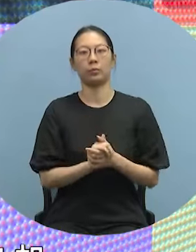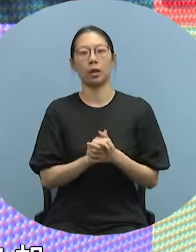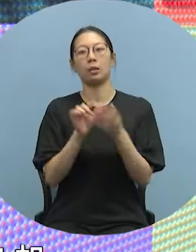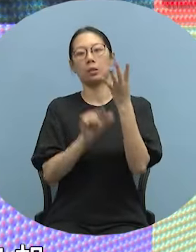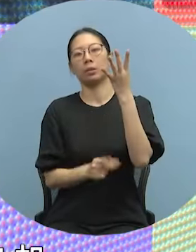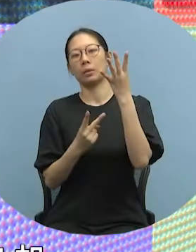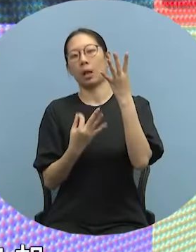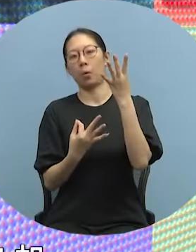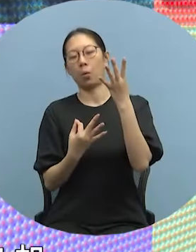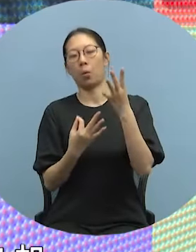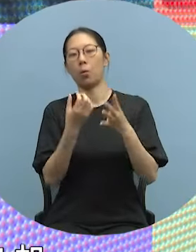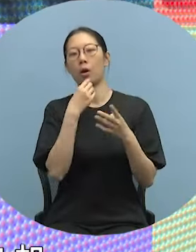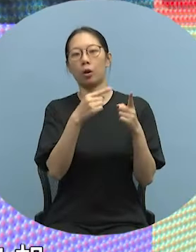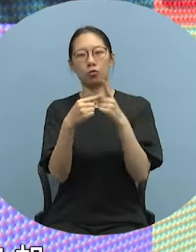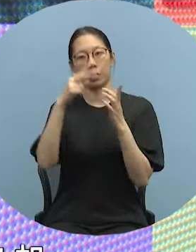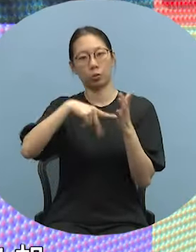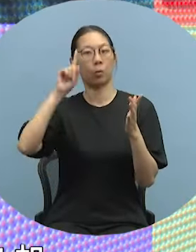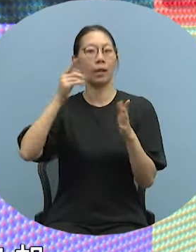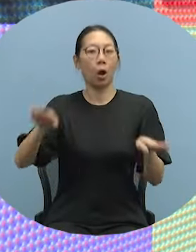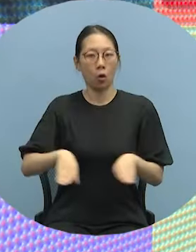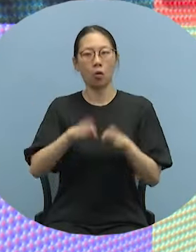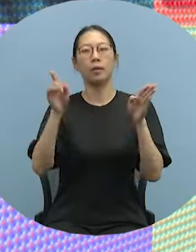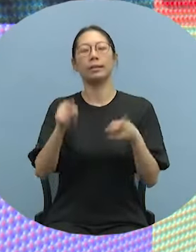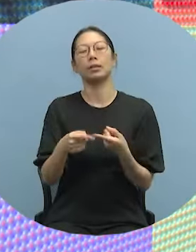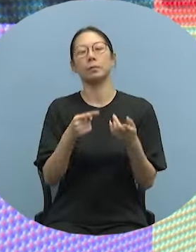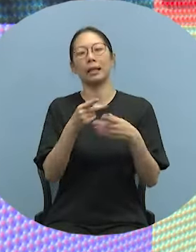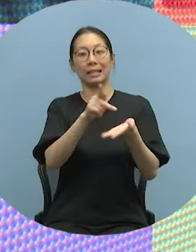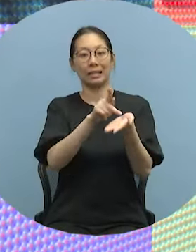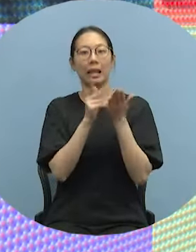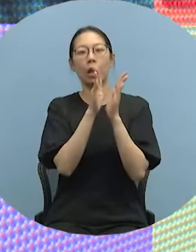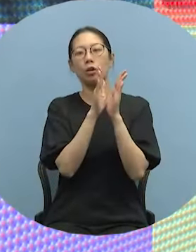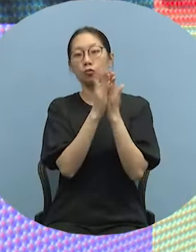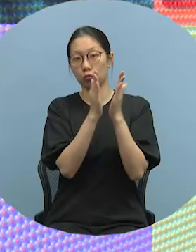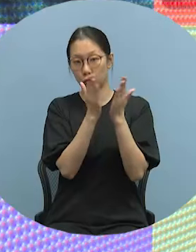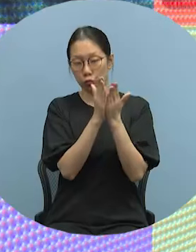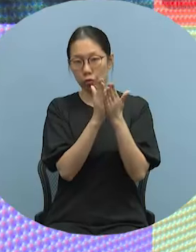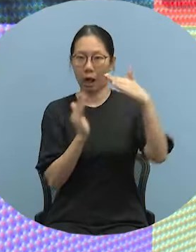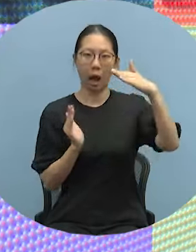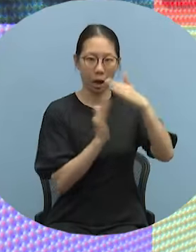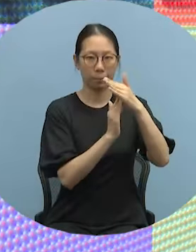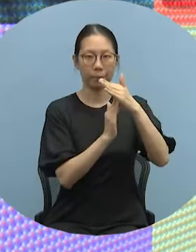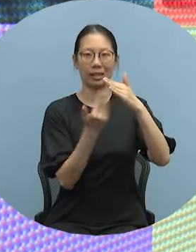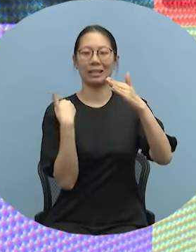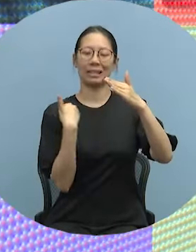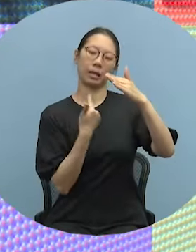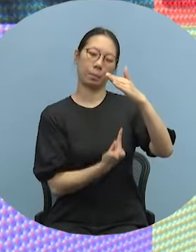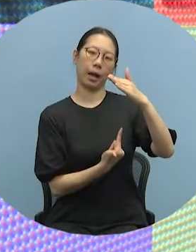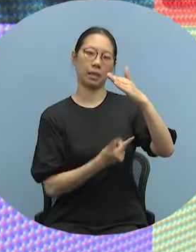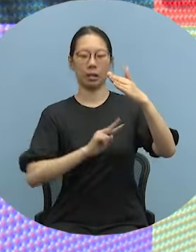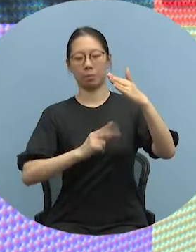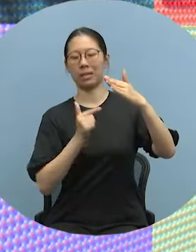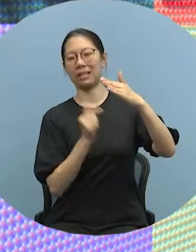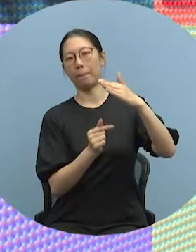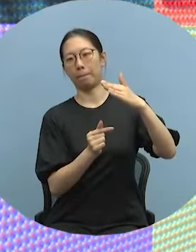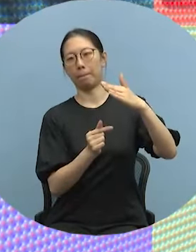喺4月23日香港全民閱讀日起咧，將讀者外借嘅圖書嘅上限咧係由而家嘅